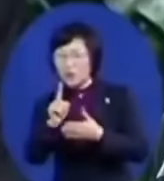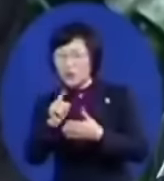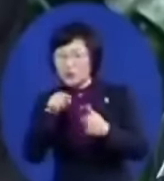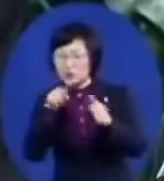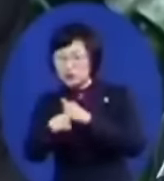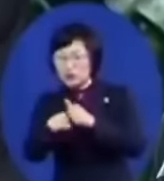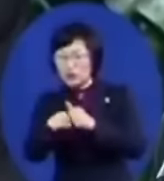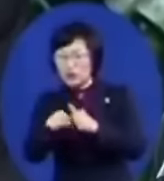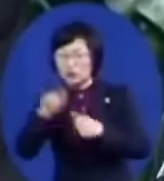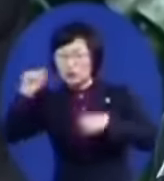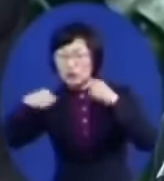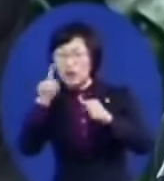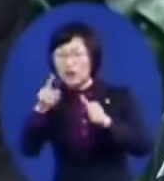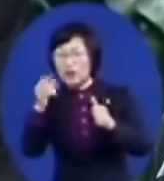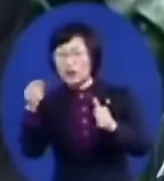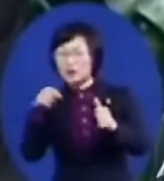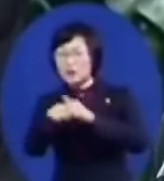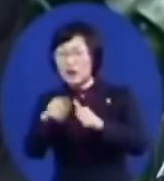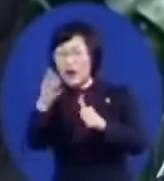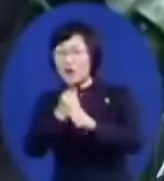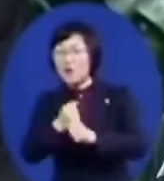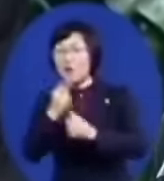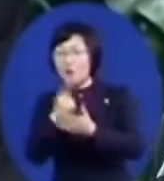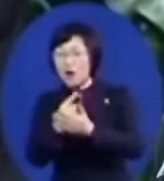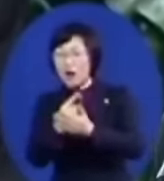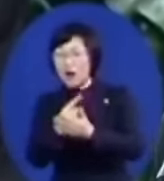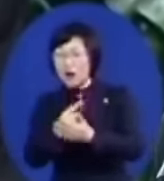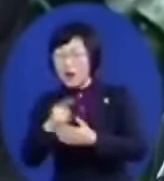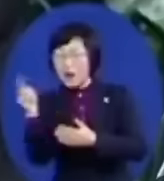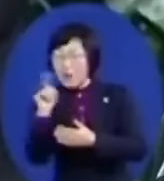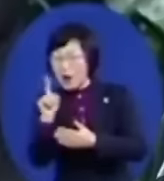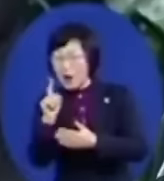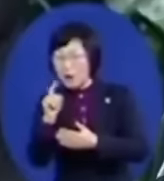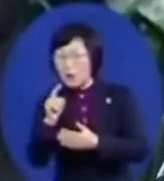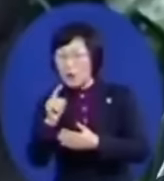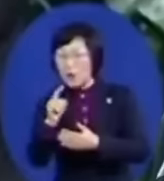가져오는데 아무도 안 보는 데서 새를 잡아서